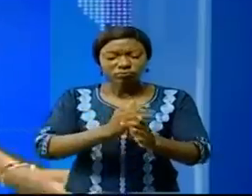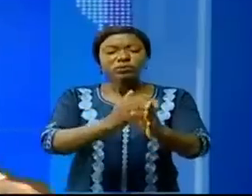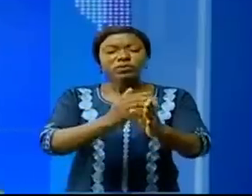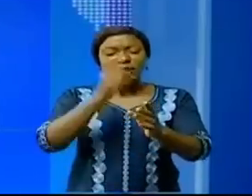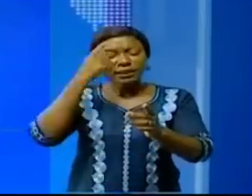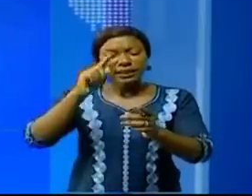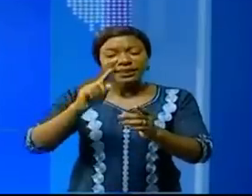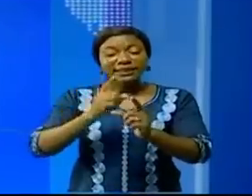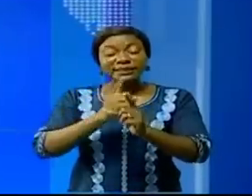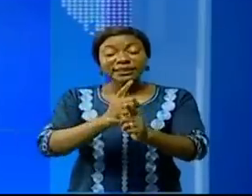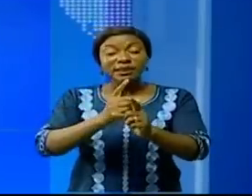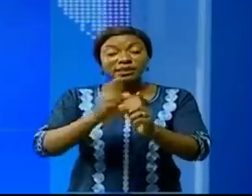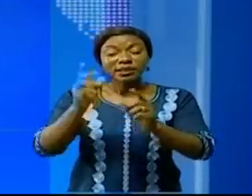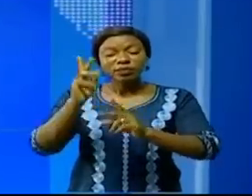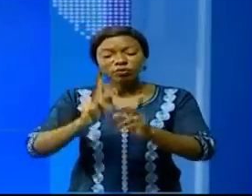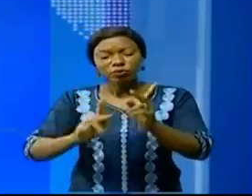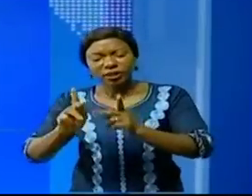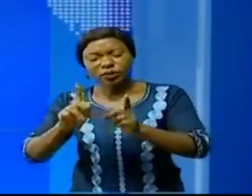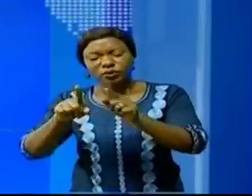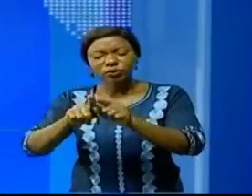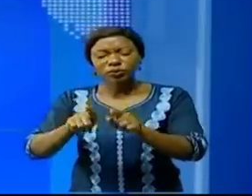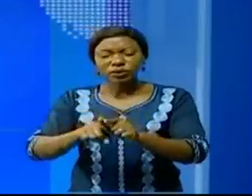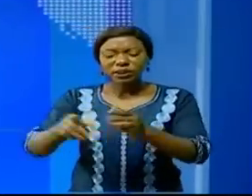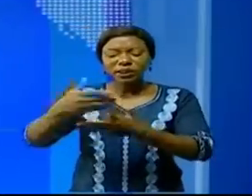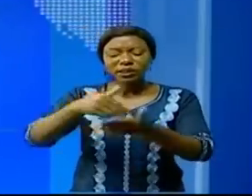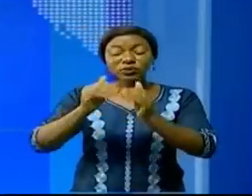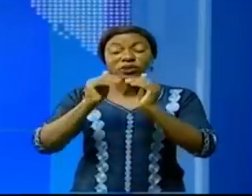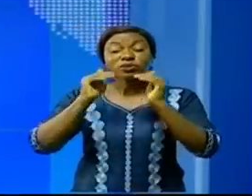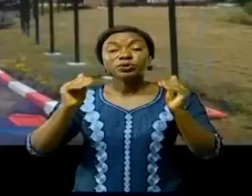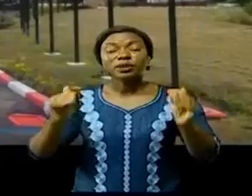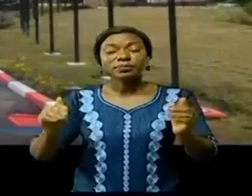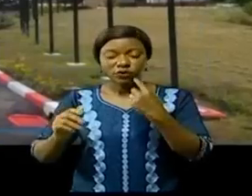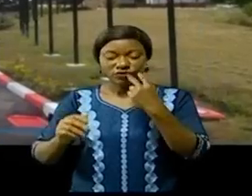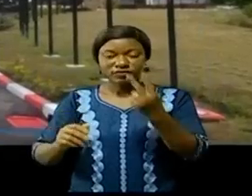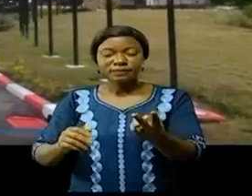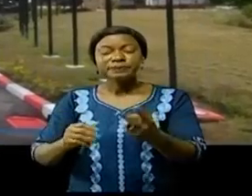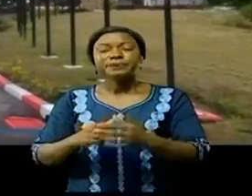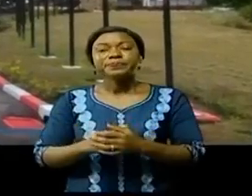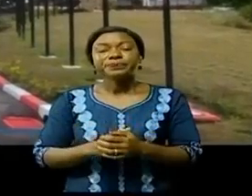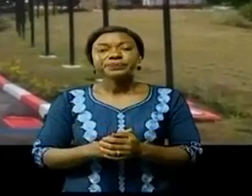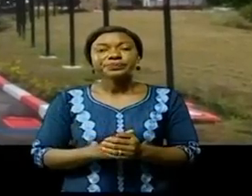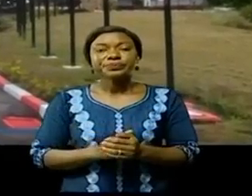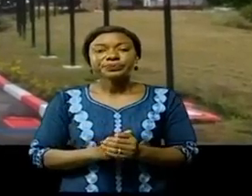sécurisation de population et la restauration de la paix.